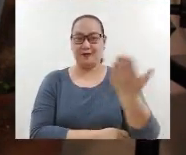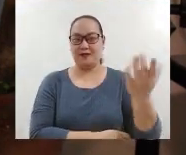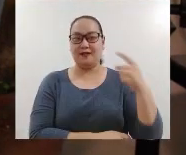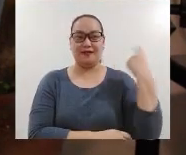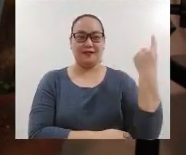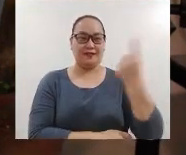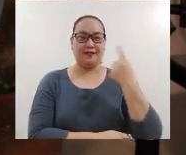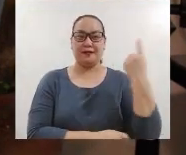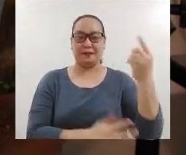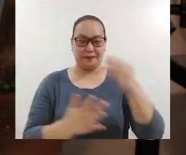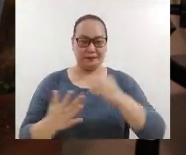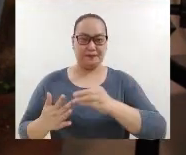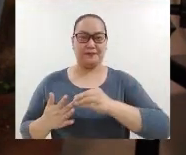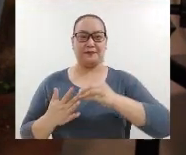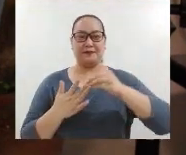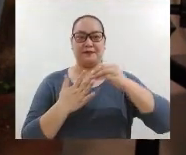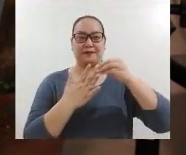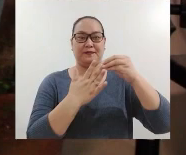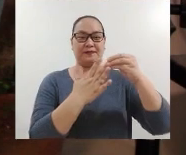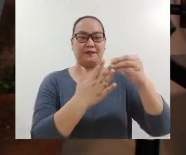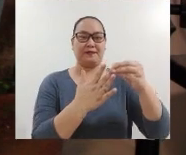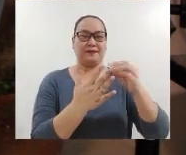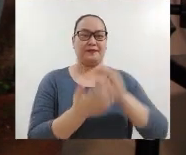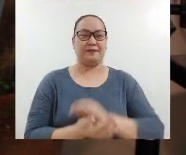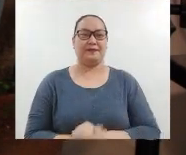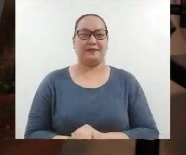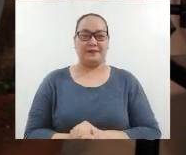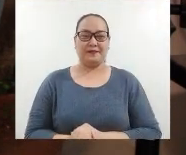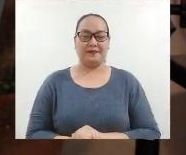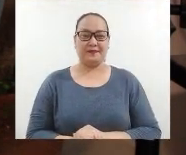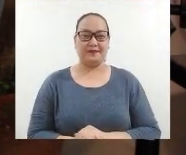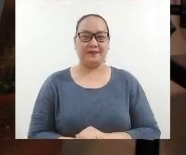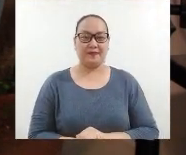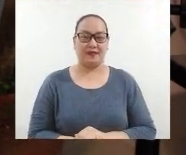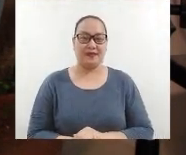ikaw lagi ang bida.